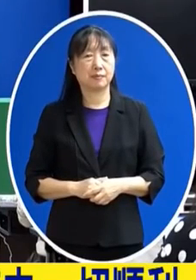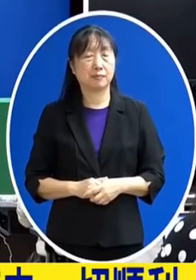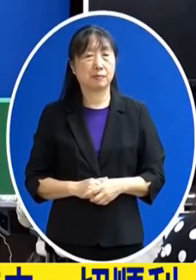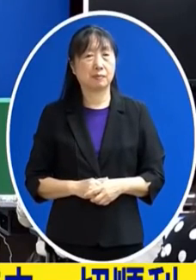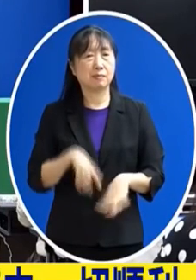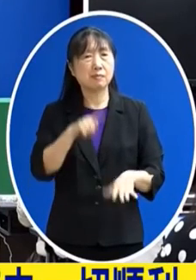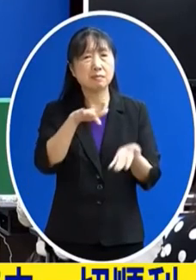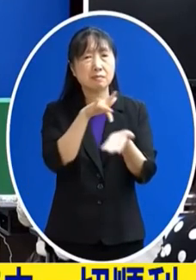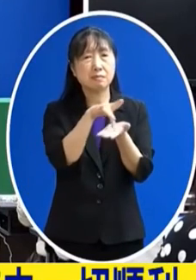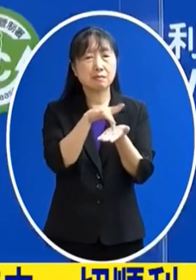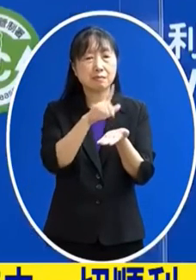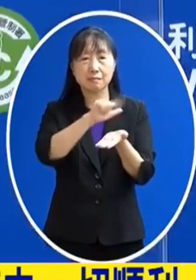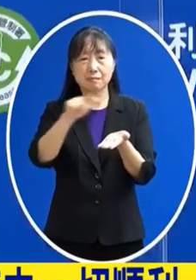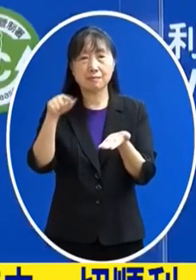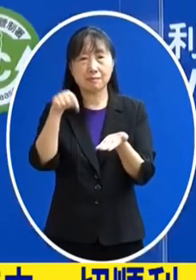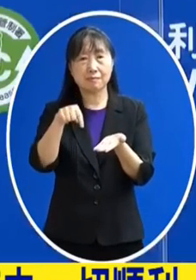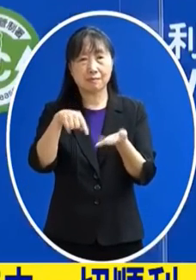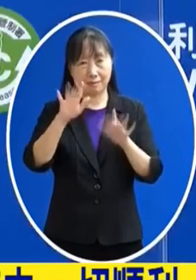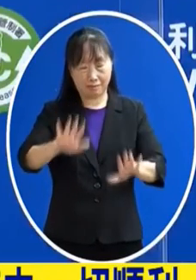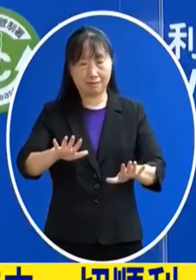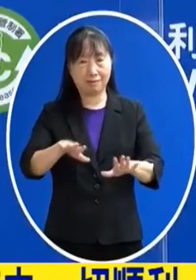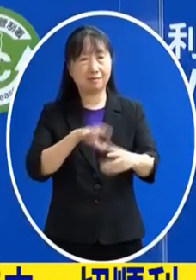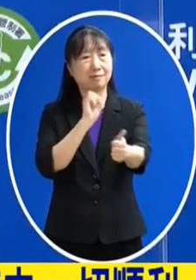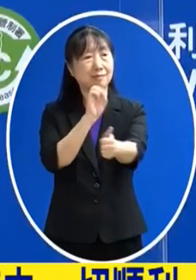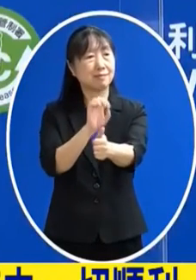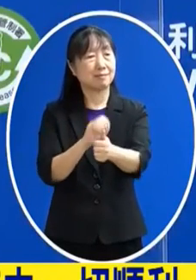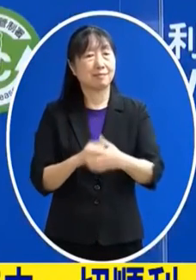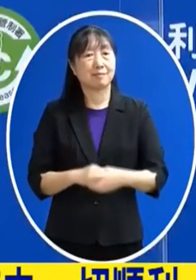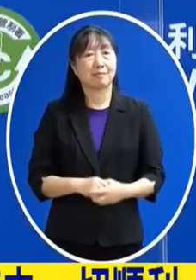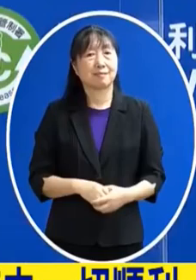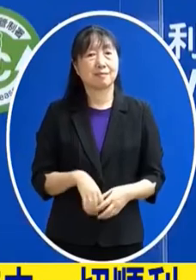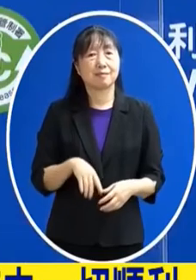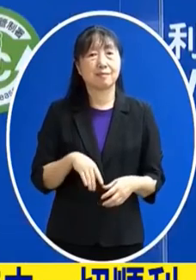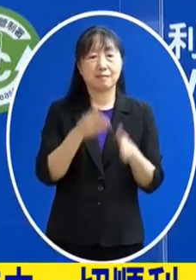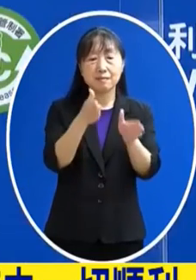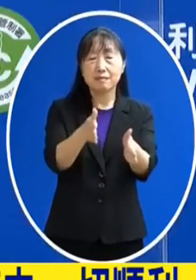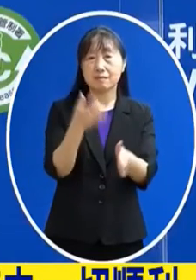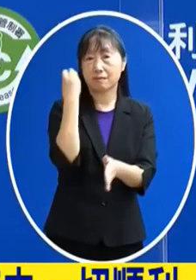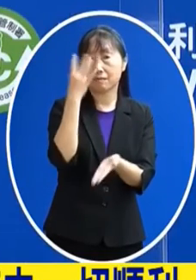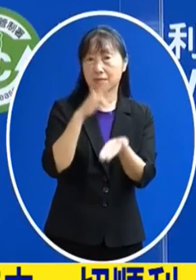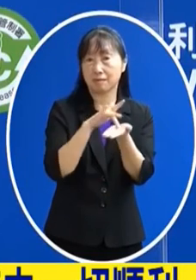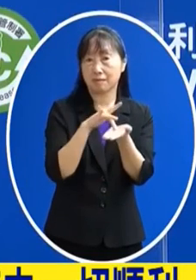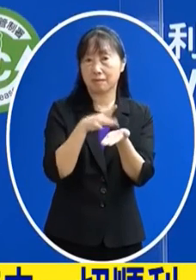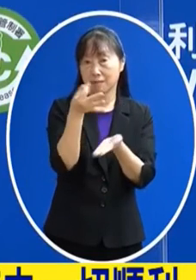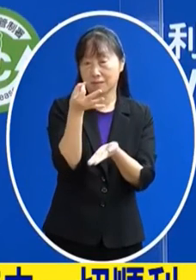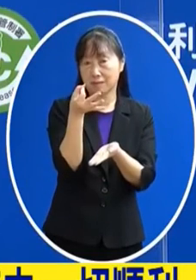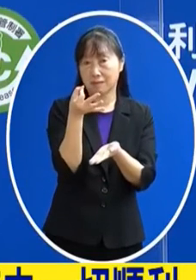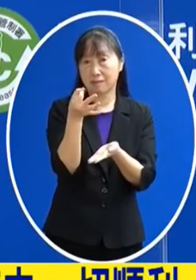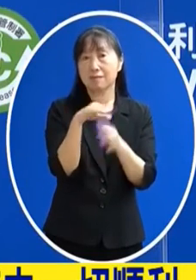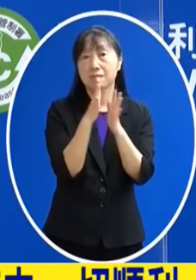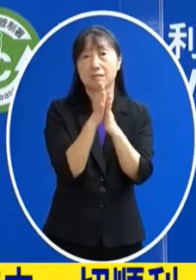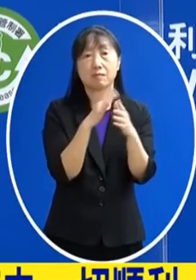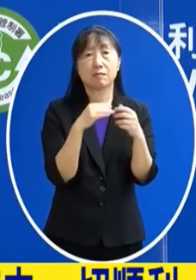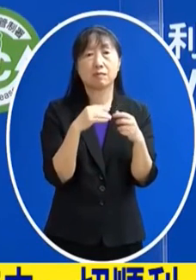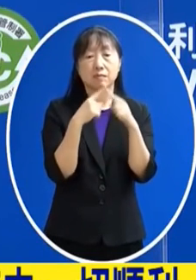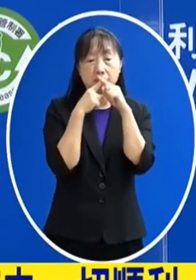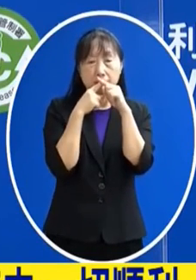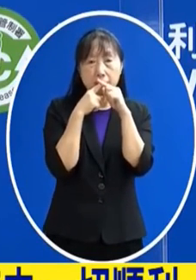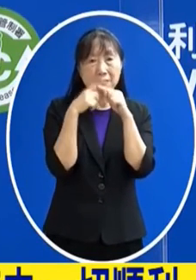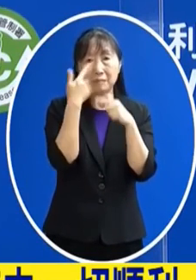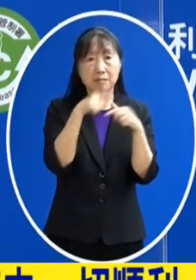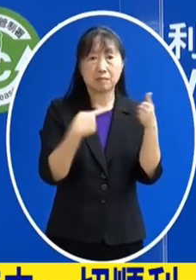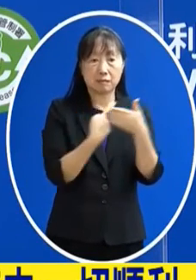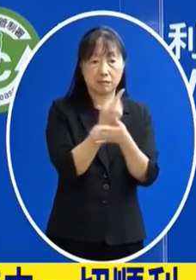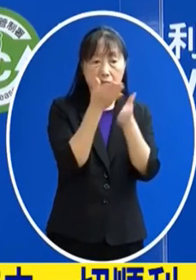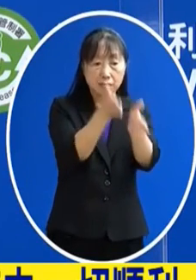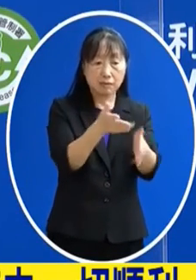所有的药品哈，可能大家可能稍微沟通一下哈。这药品新药所有的价格都是在保密的啦，不是只有